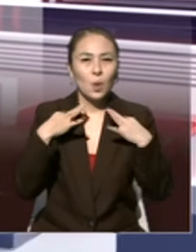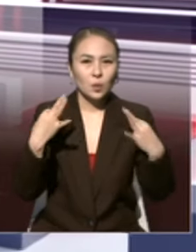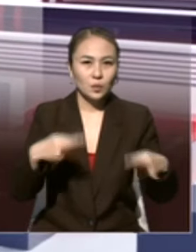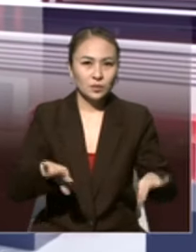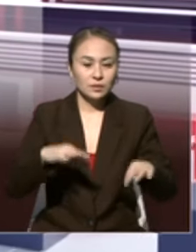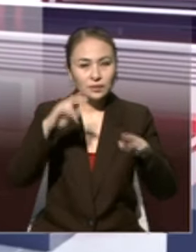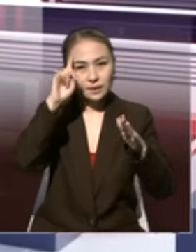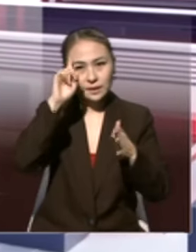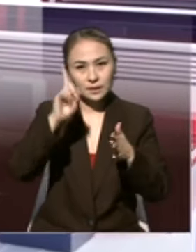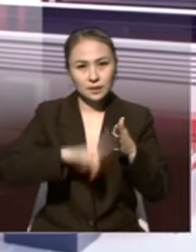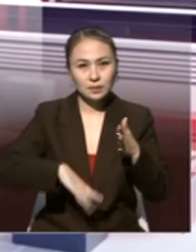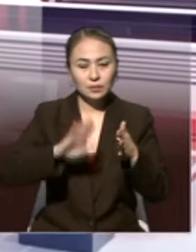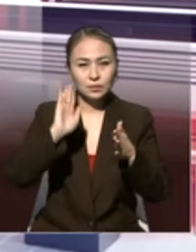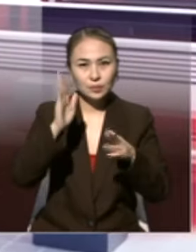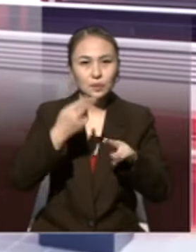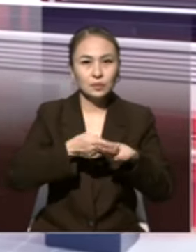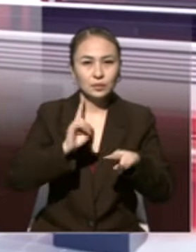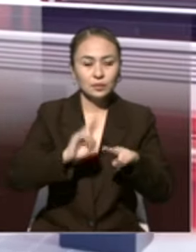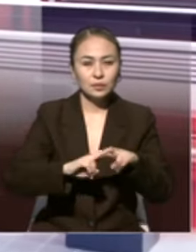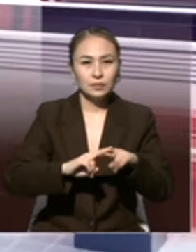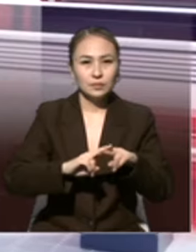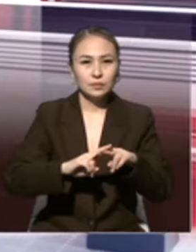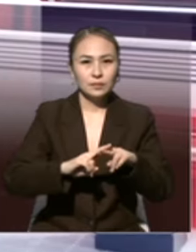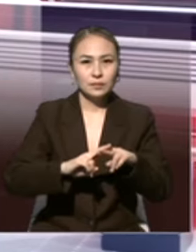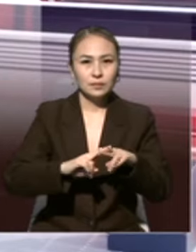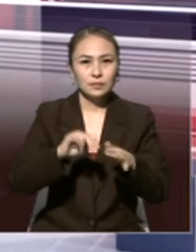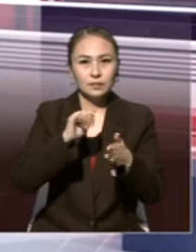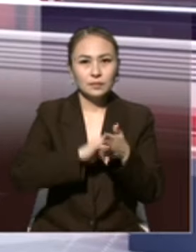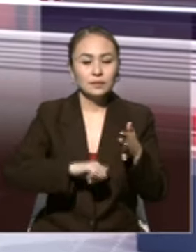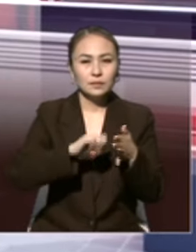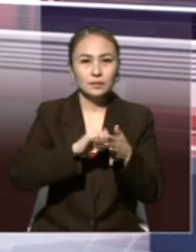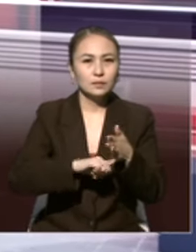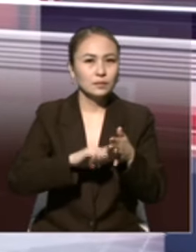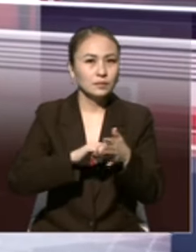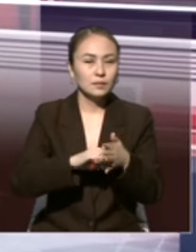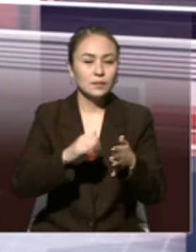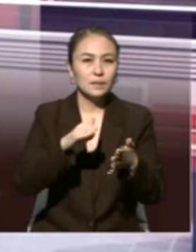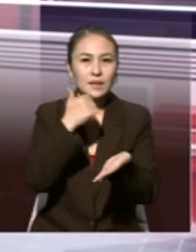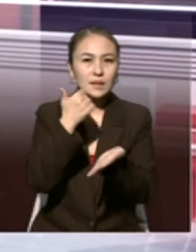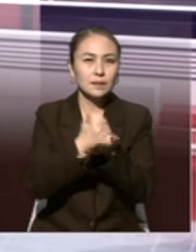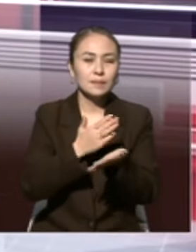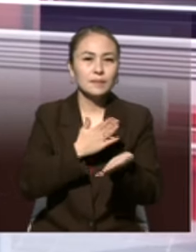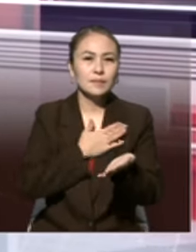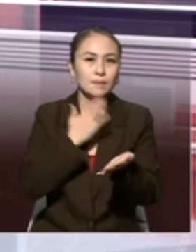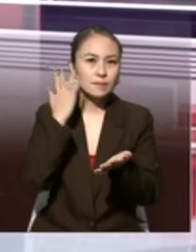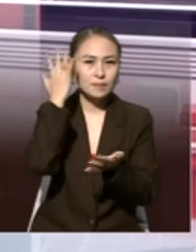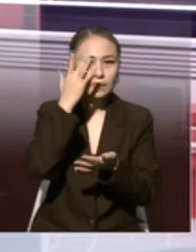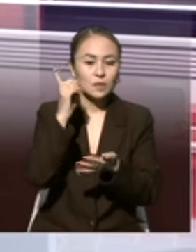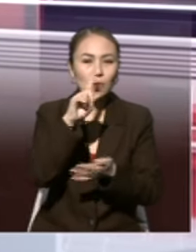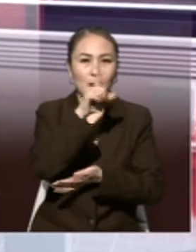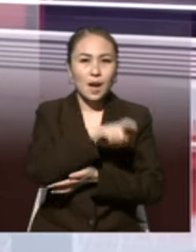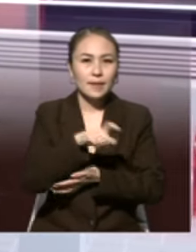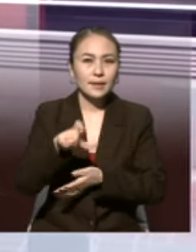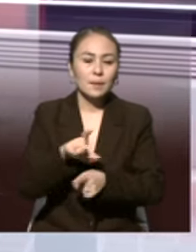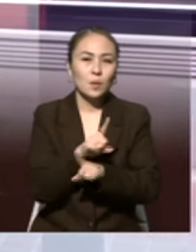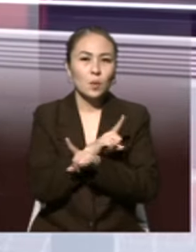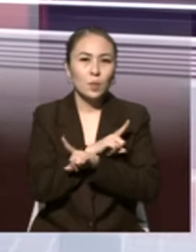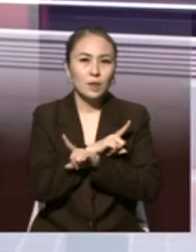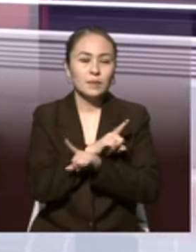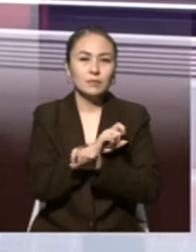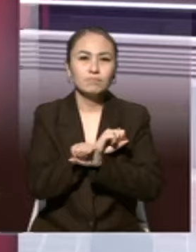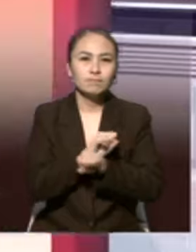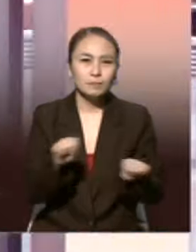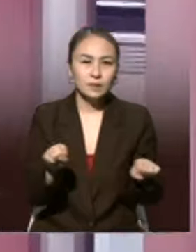ауыздықтандырады деп сенеміз. Сонымен сол себептен осындай жұмыс атқарып жатырмыз. Енді біздің ең басты мақсатымыз ол адам өлімін